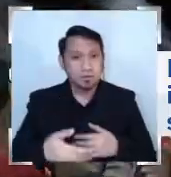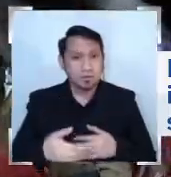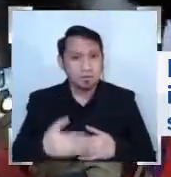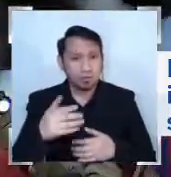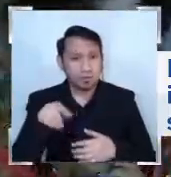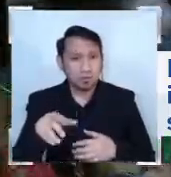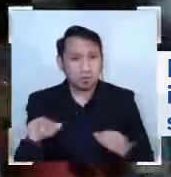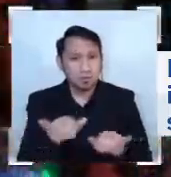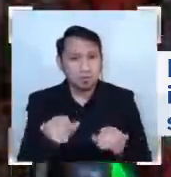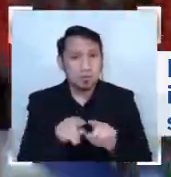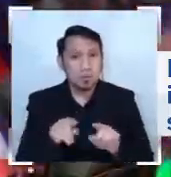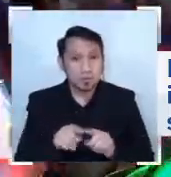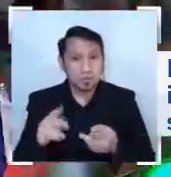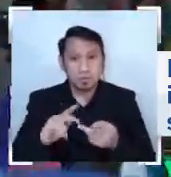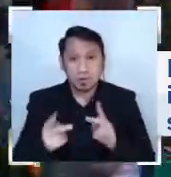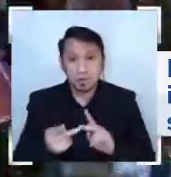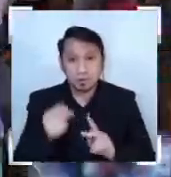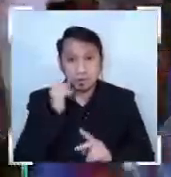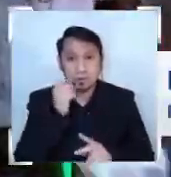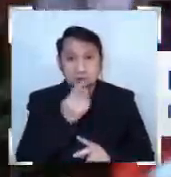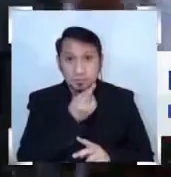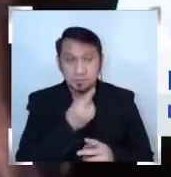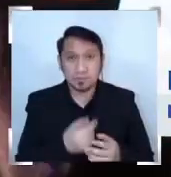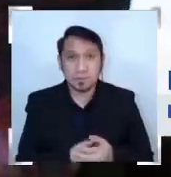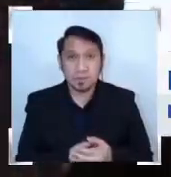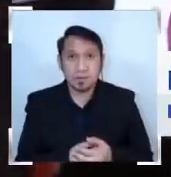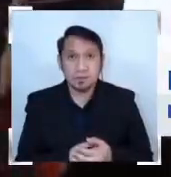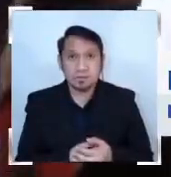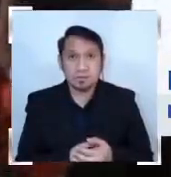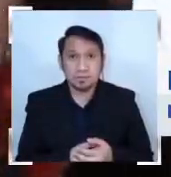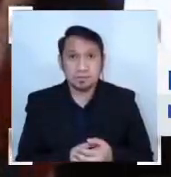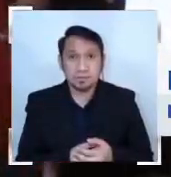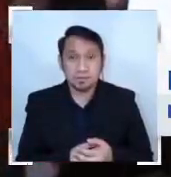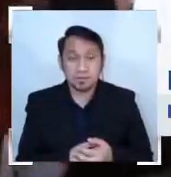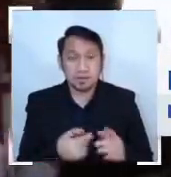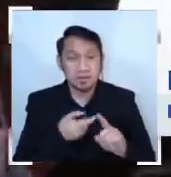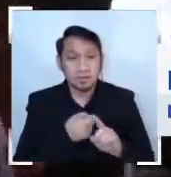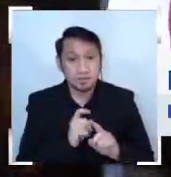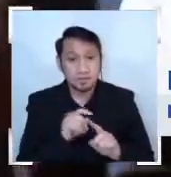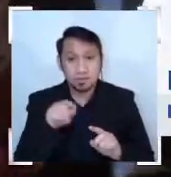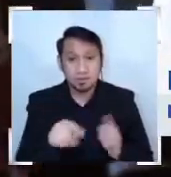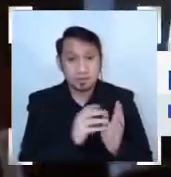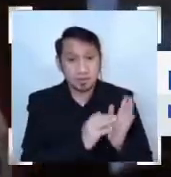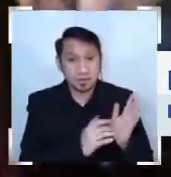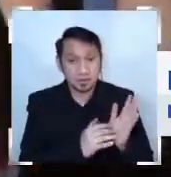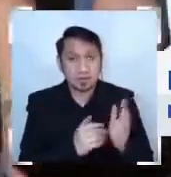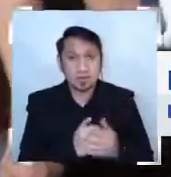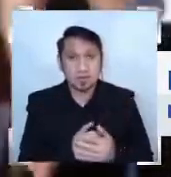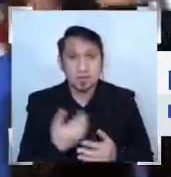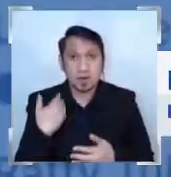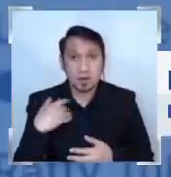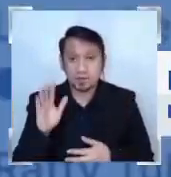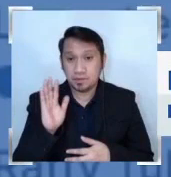presidential race ang katandem ni Marcos na si Davao City Mayor Sara Duterte na batay sa partial and official count ay may 50% ng